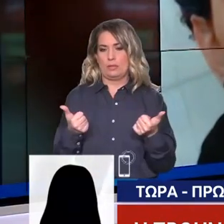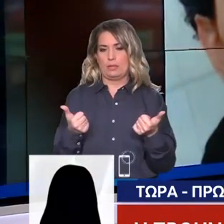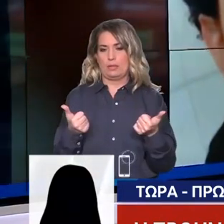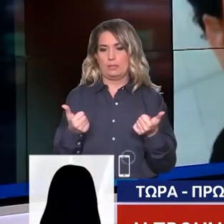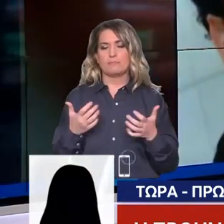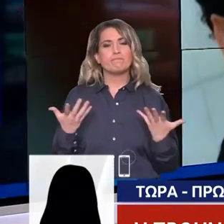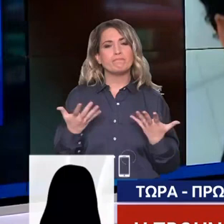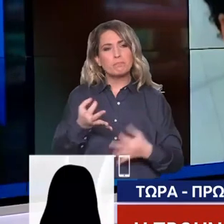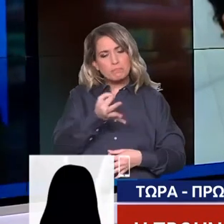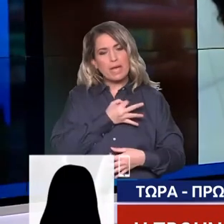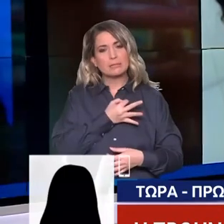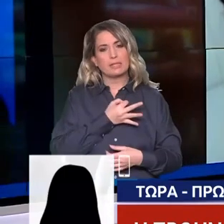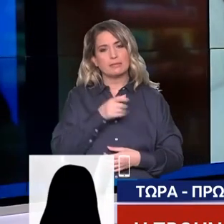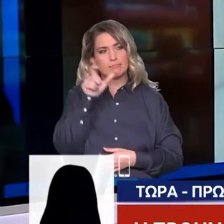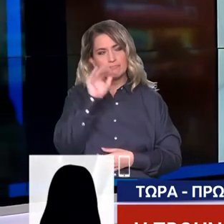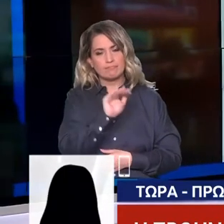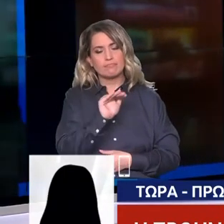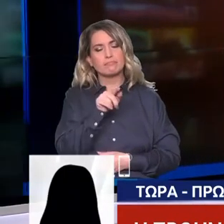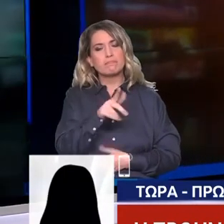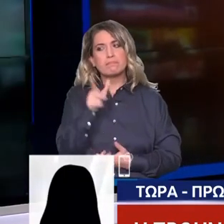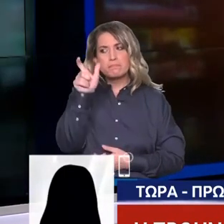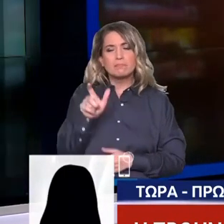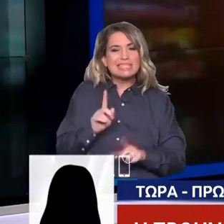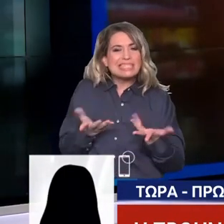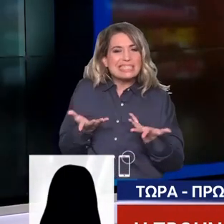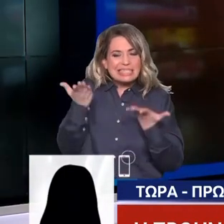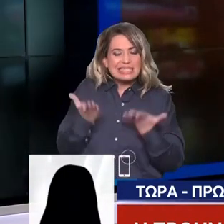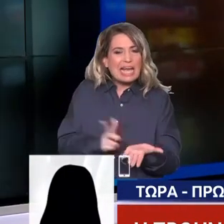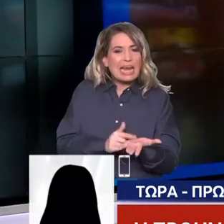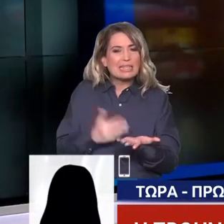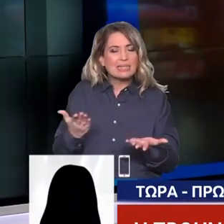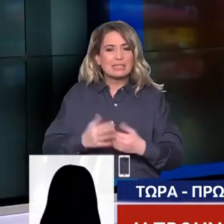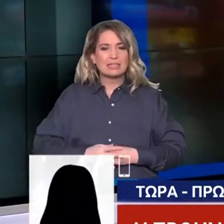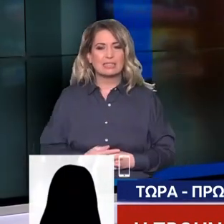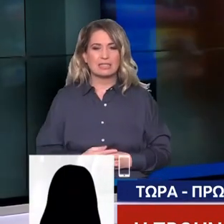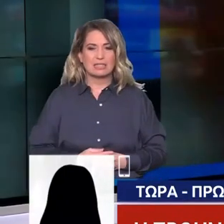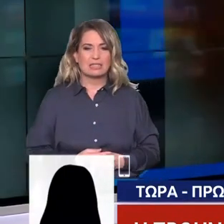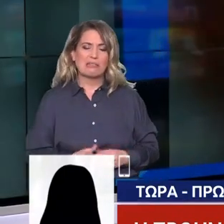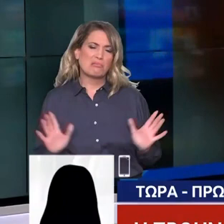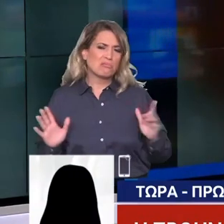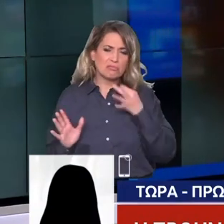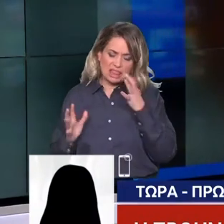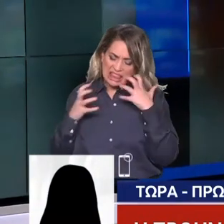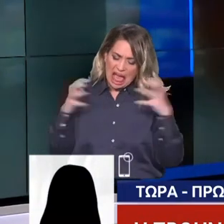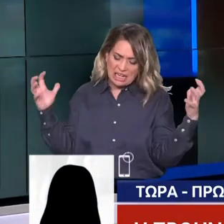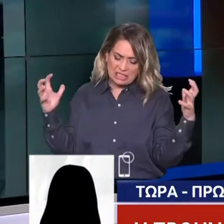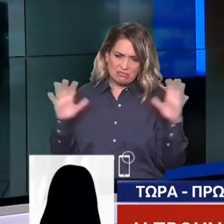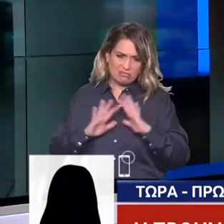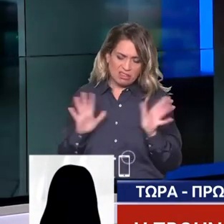Τι είναι αυτός ο άνθρωπος, πώς τον ζήσατε εσείς? Τώρα είναι τέρας.